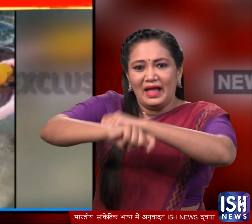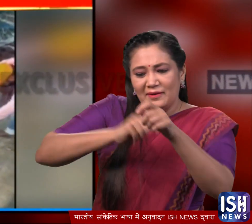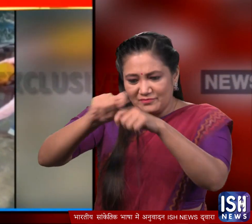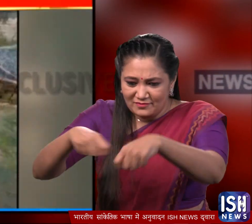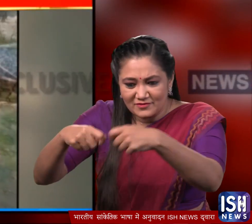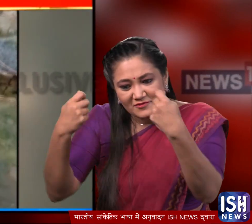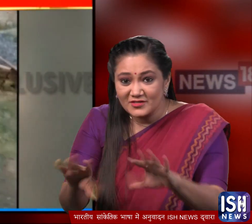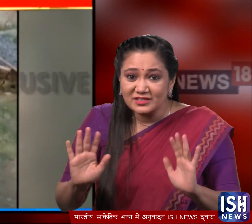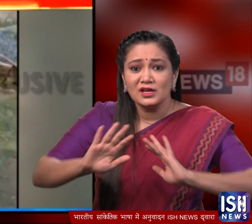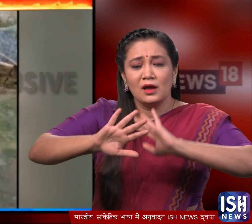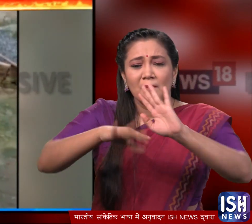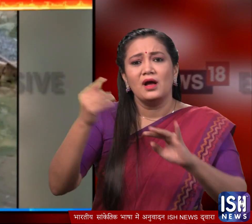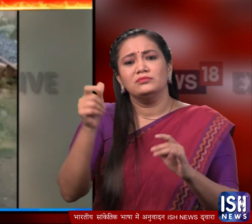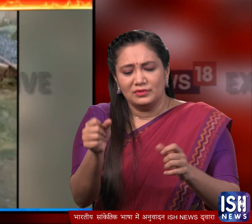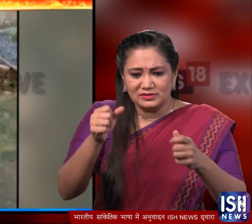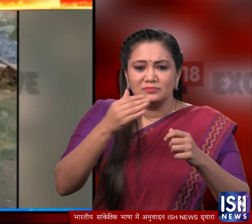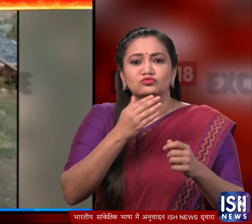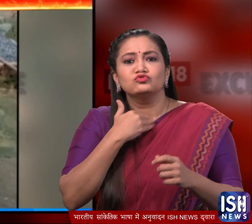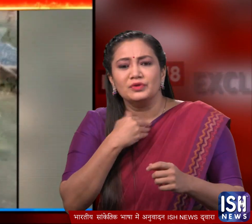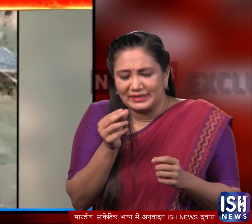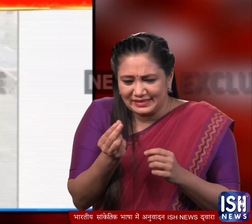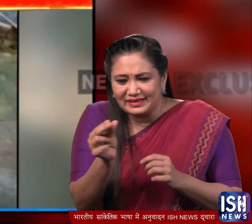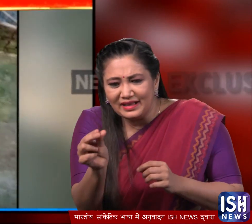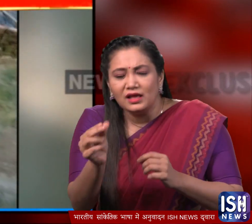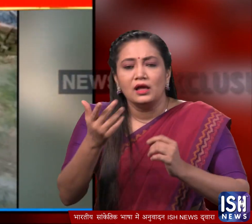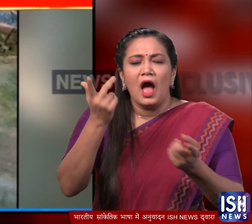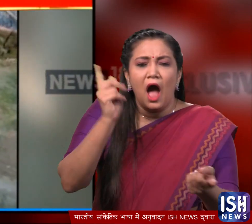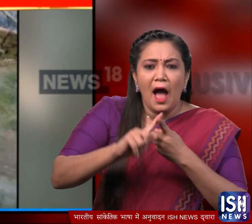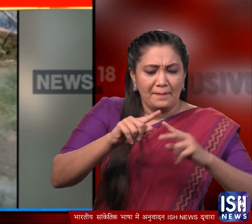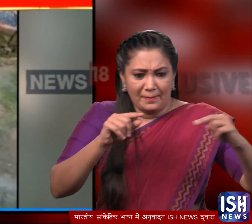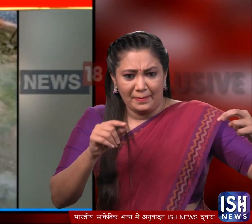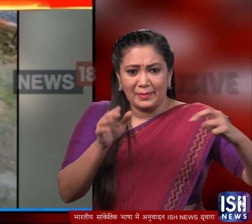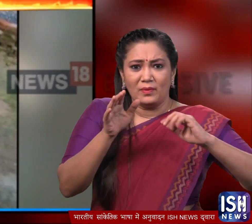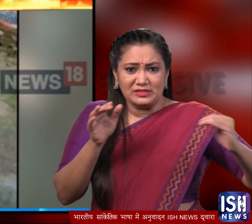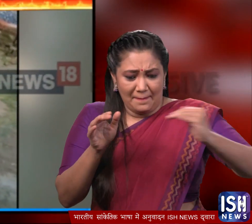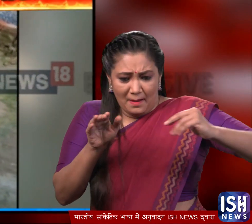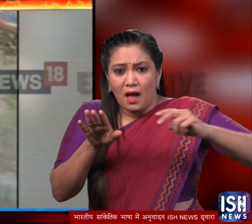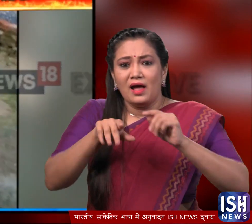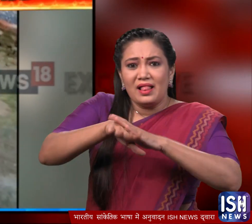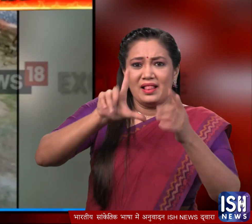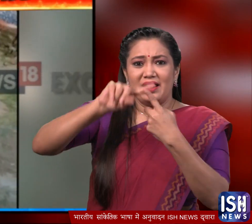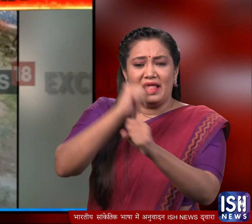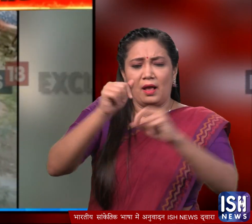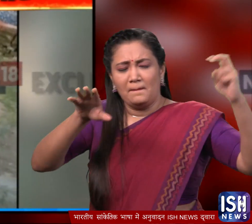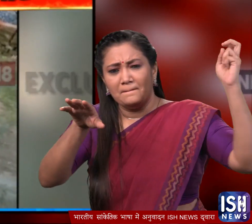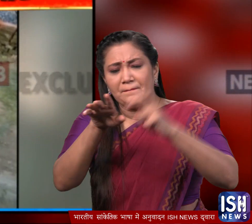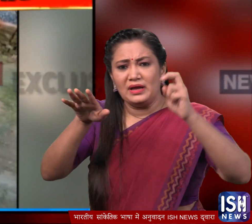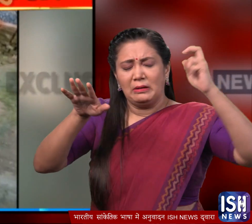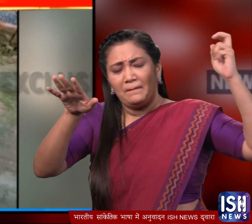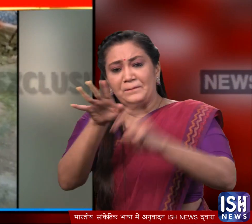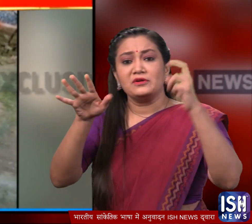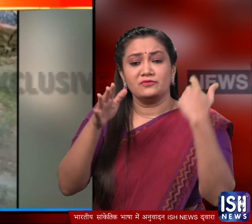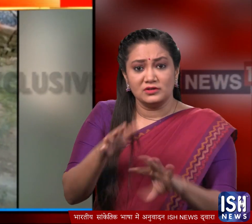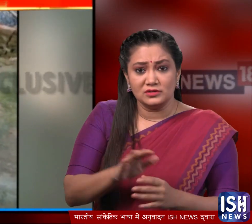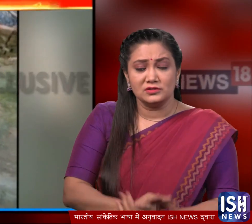राखी बांधी भी। इसके बाद वो सपेरा उन्हें मीठा चखाने लगा। तभी एक सांप उसके पैर की तरफ बढ़ा और अचानक उसकी उंगली